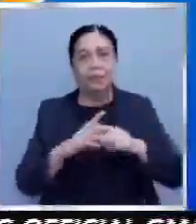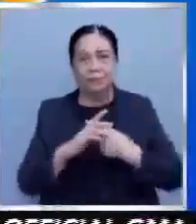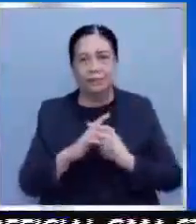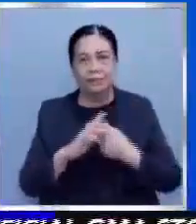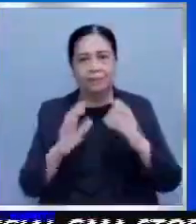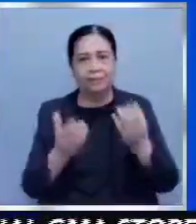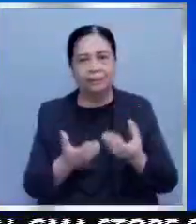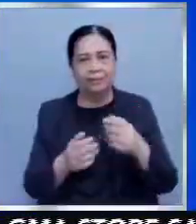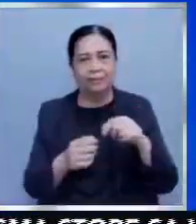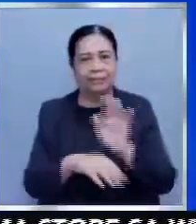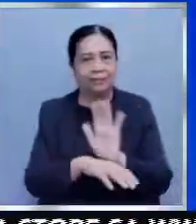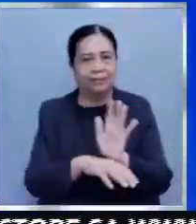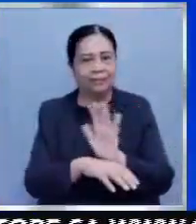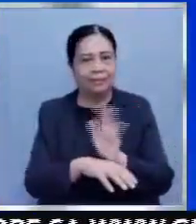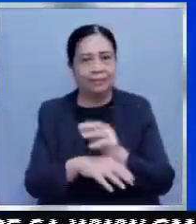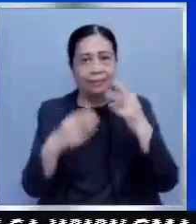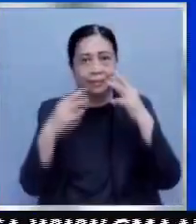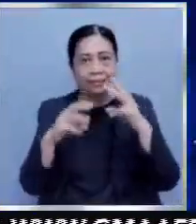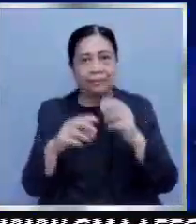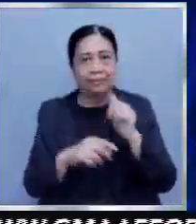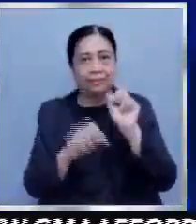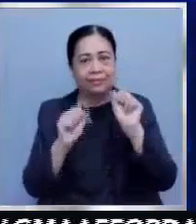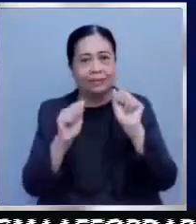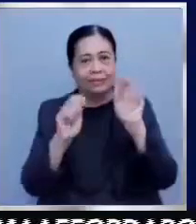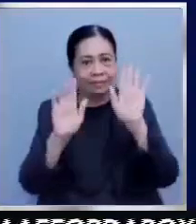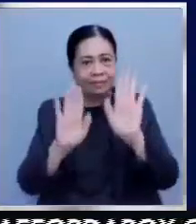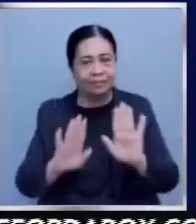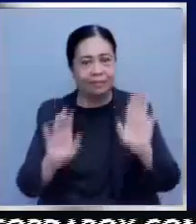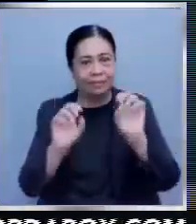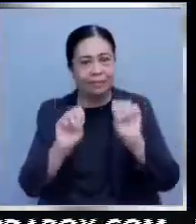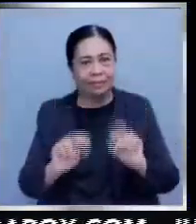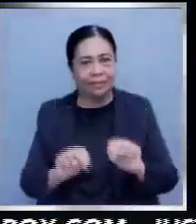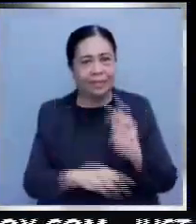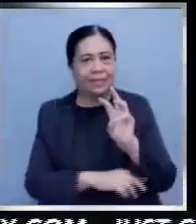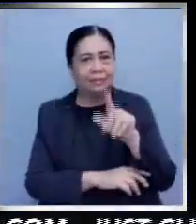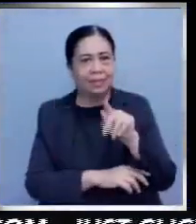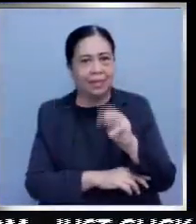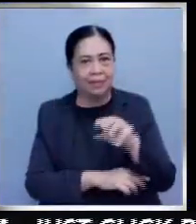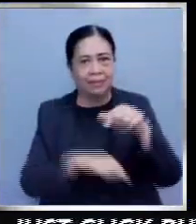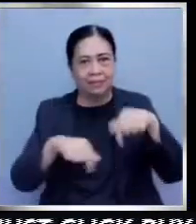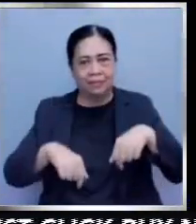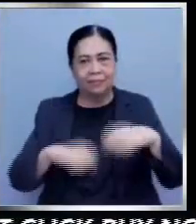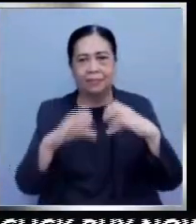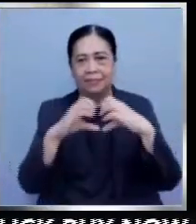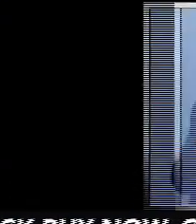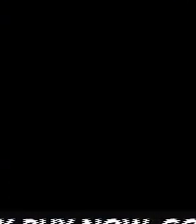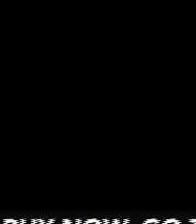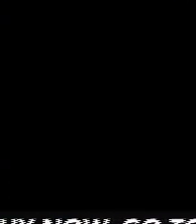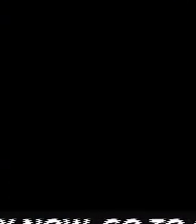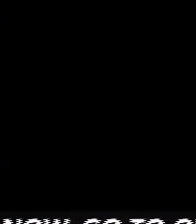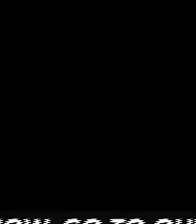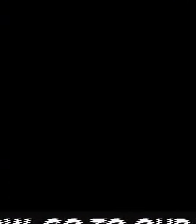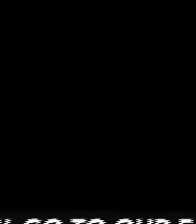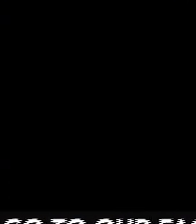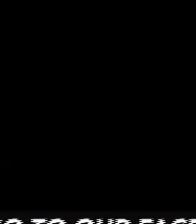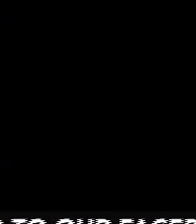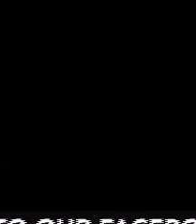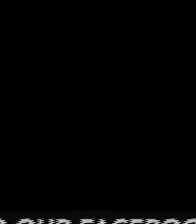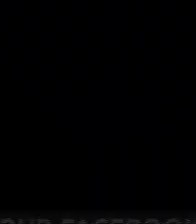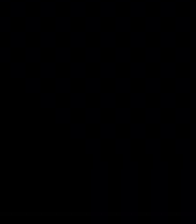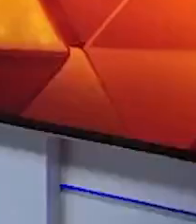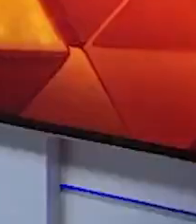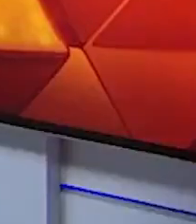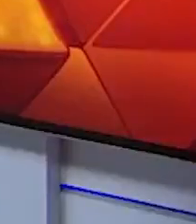You na mapapanood every Sunday, 6 p.m. sa GMA. Aubrey Karampel, updated to showbiz